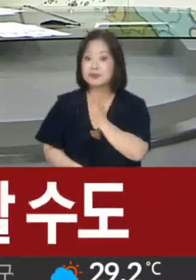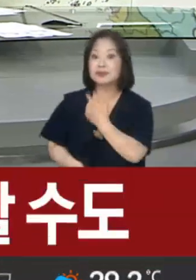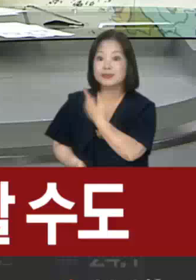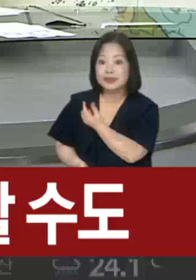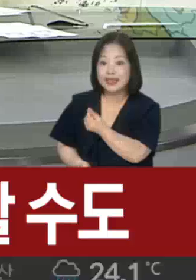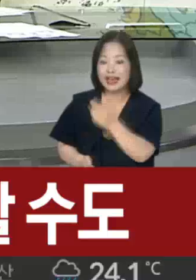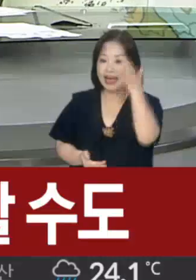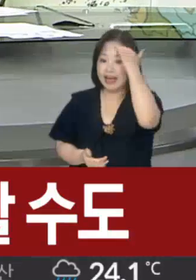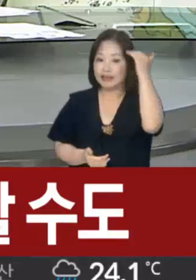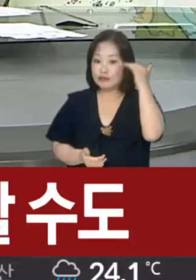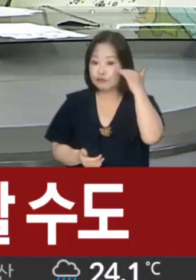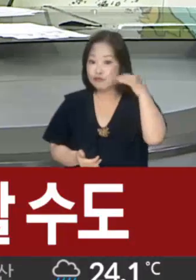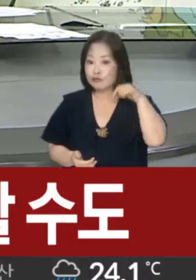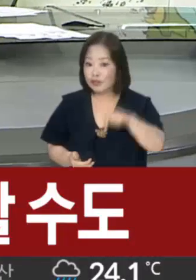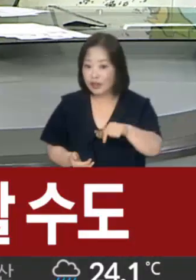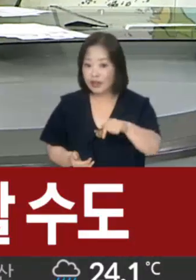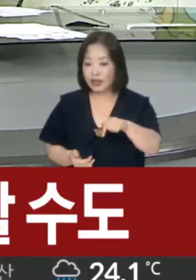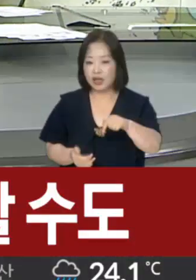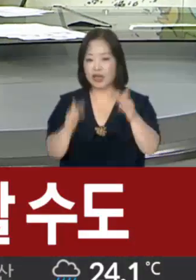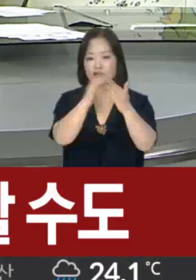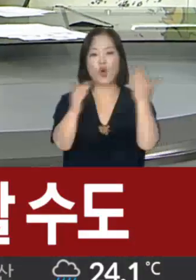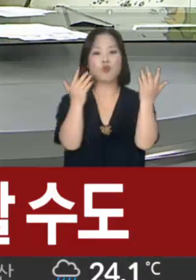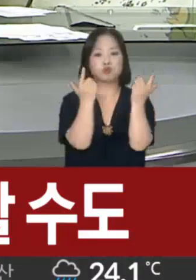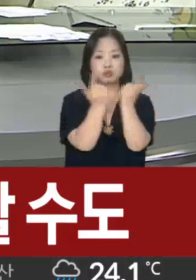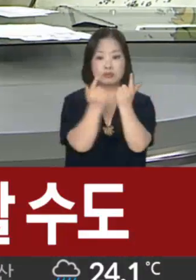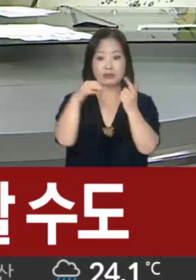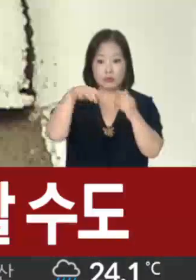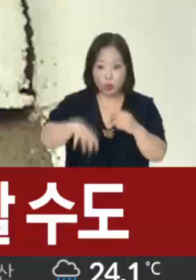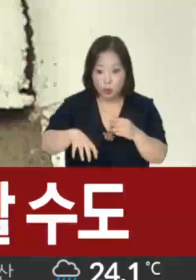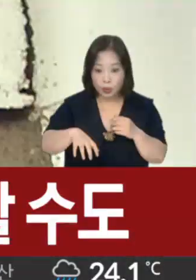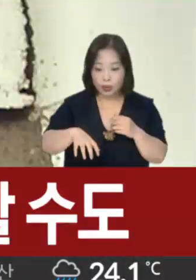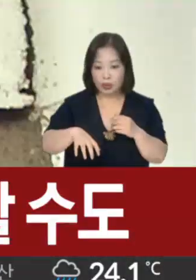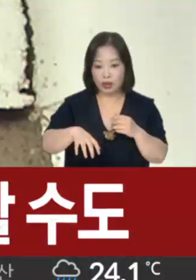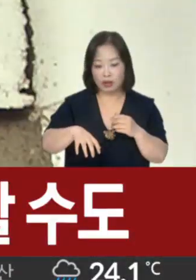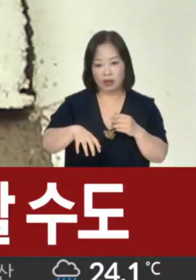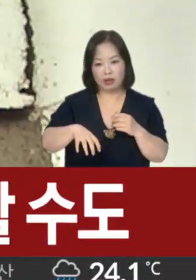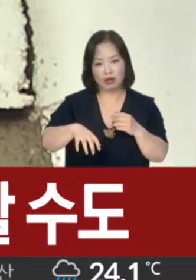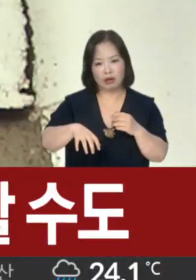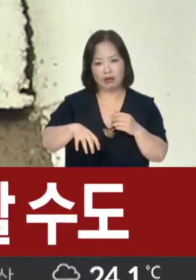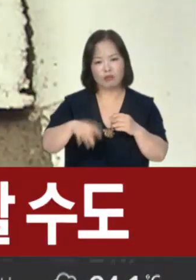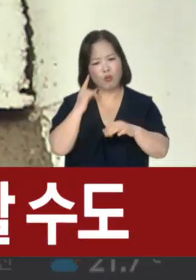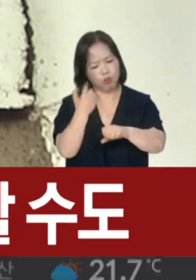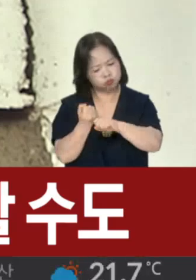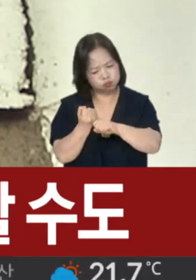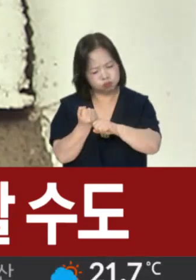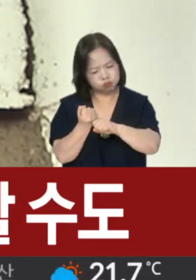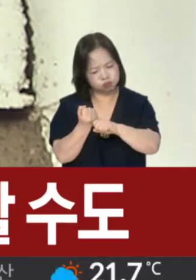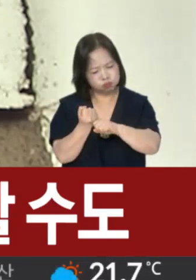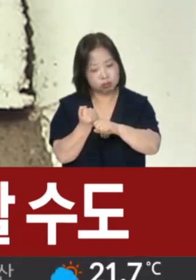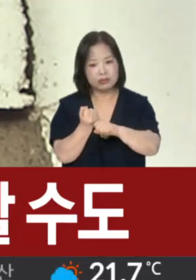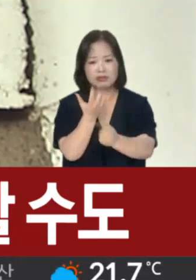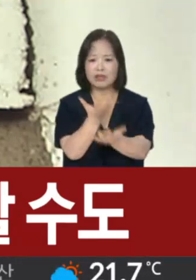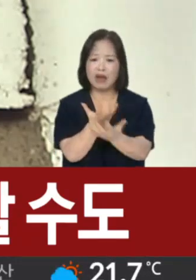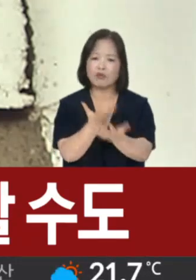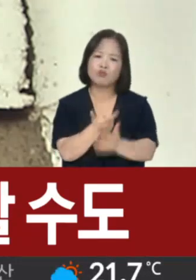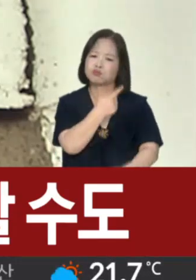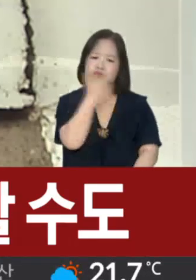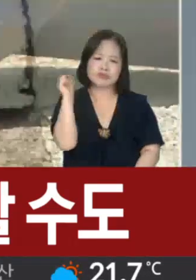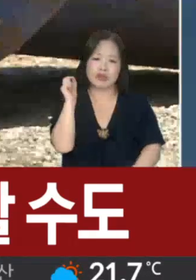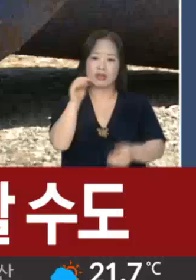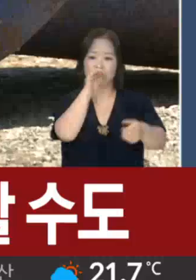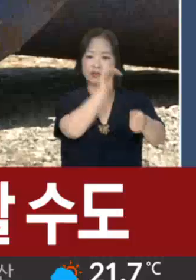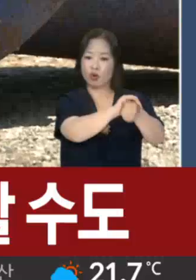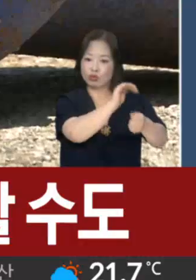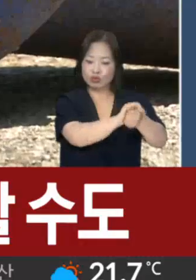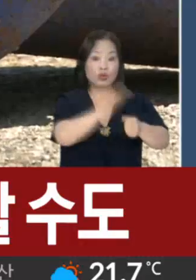지금 말씀 주신 것처럼 뭐 전북 지방이라든가 뭐 이런 곳에 연구가 거의 안 되고 있어요. 예. 그러니까 또 경주라든가 포항